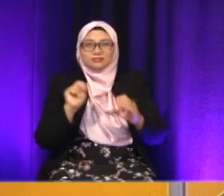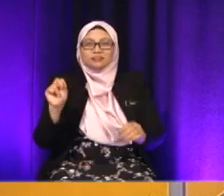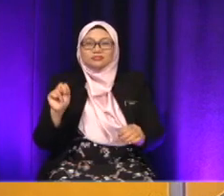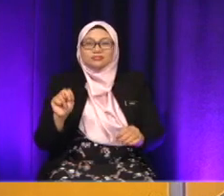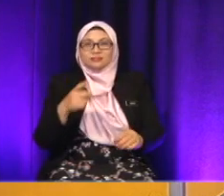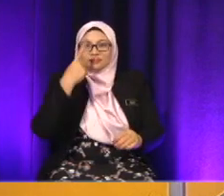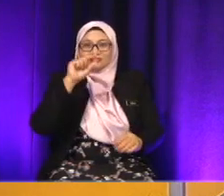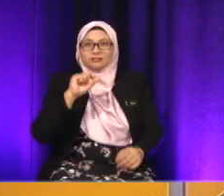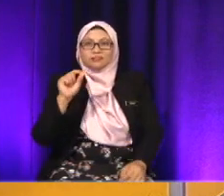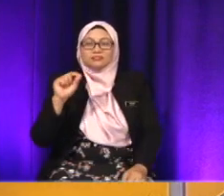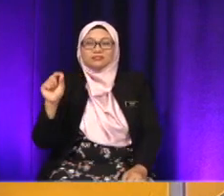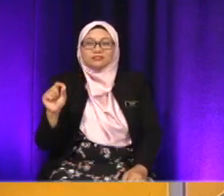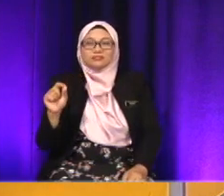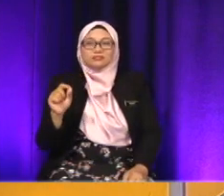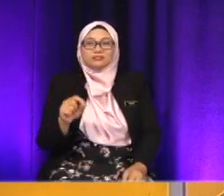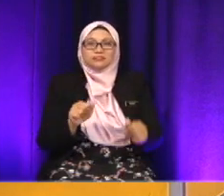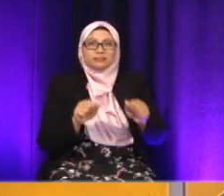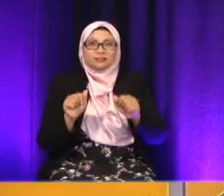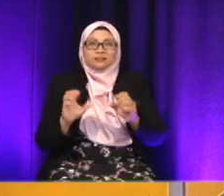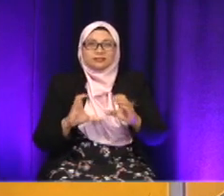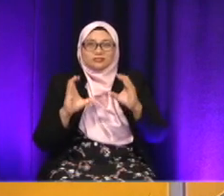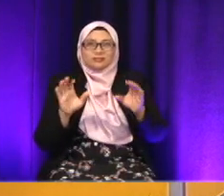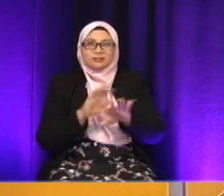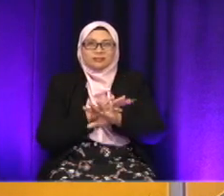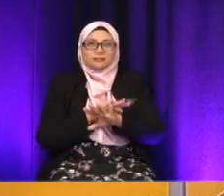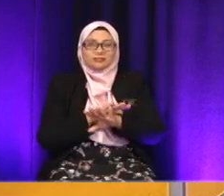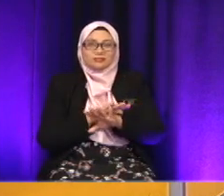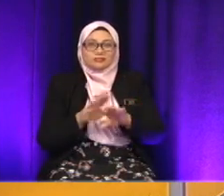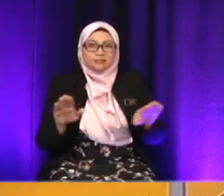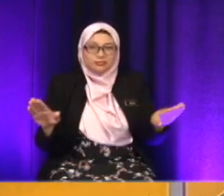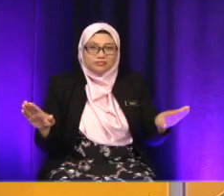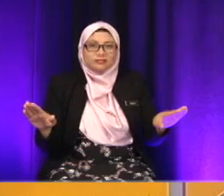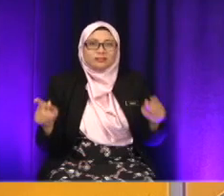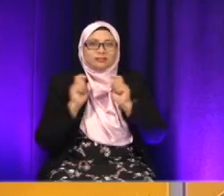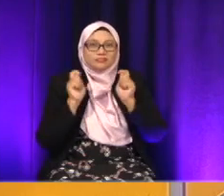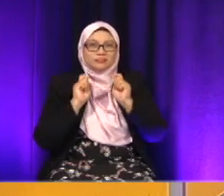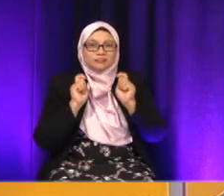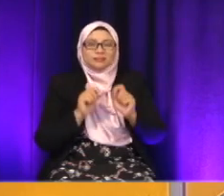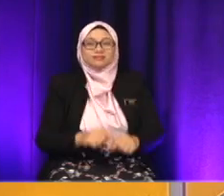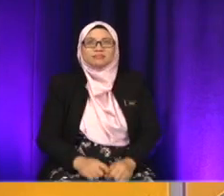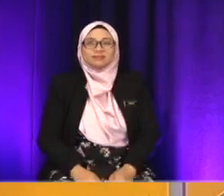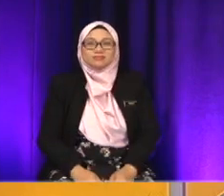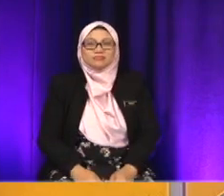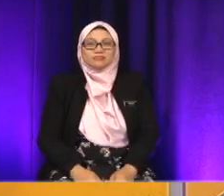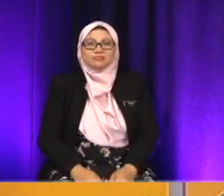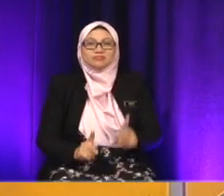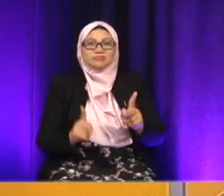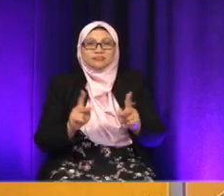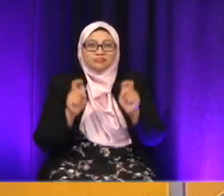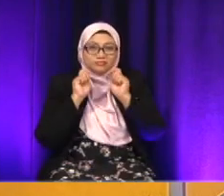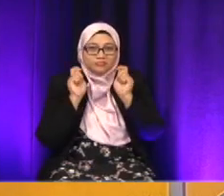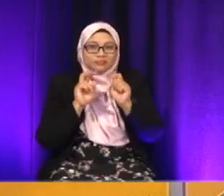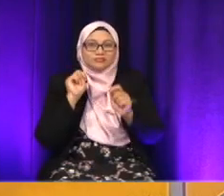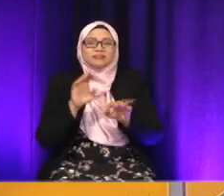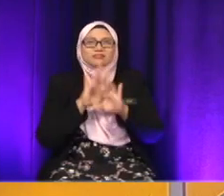atau cara tips yang pertama jangan panik Oke sebab bila kamu tak jawab soal yang